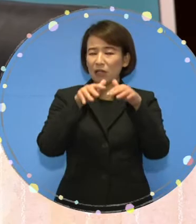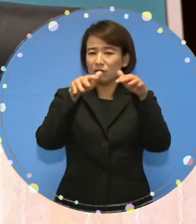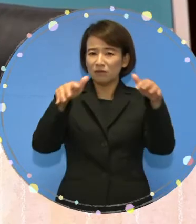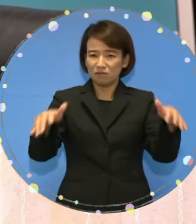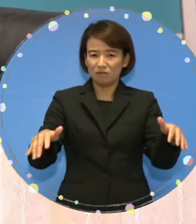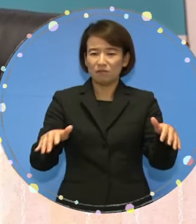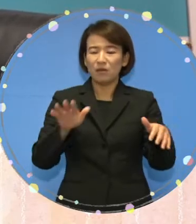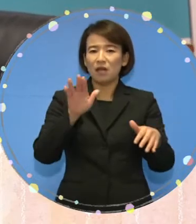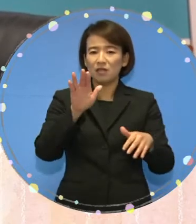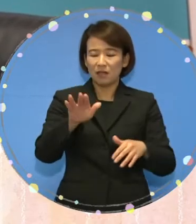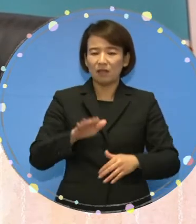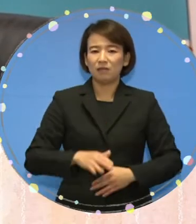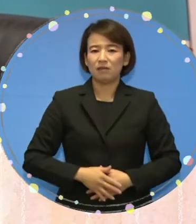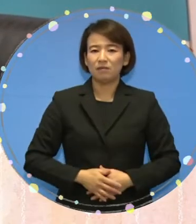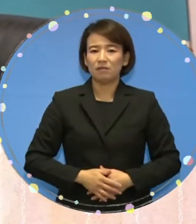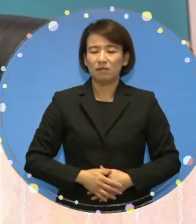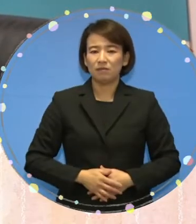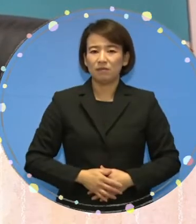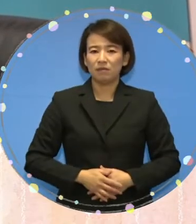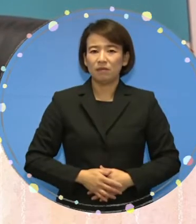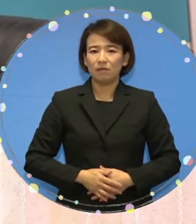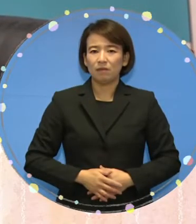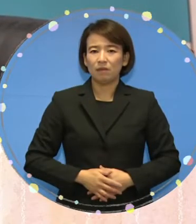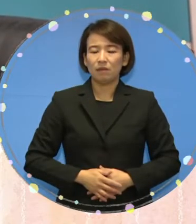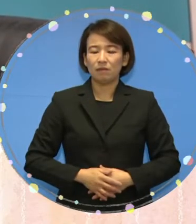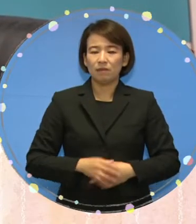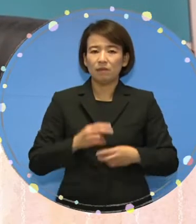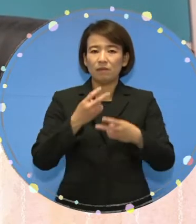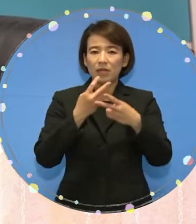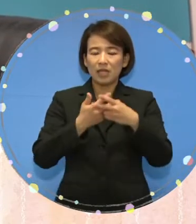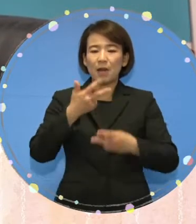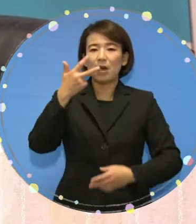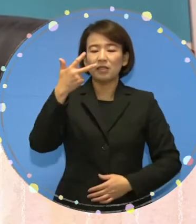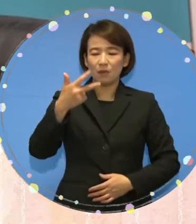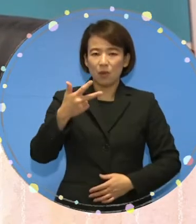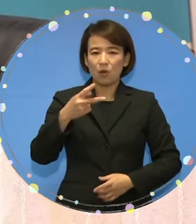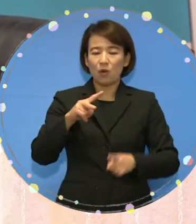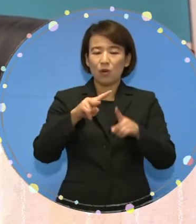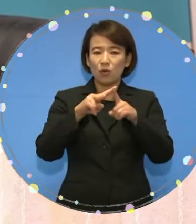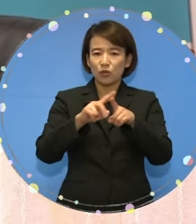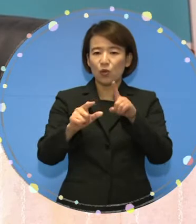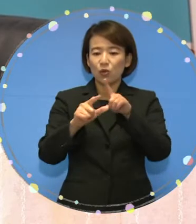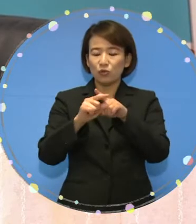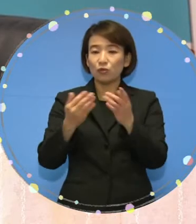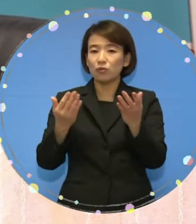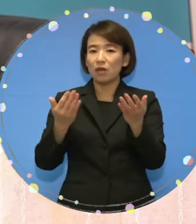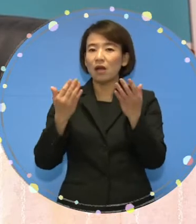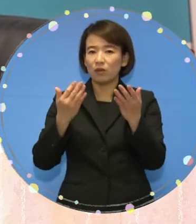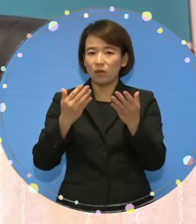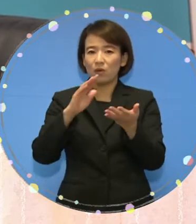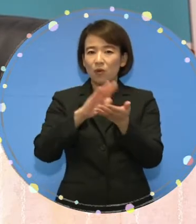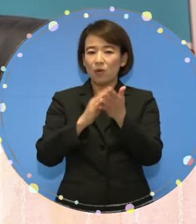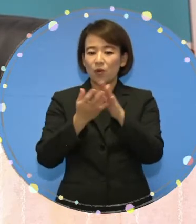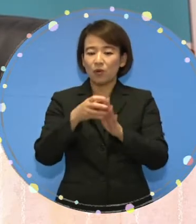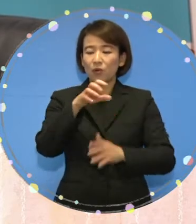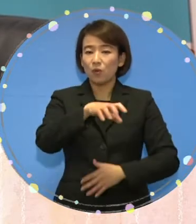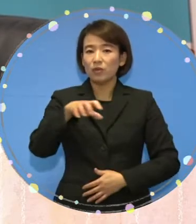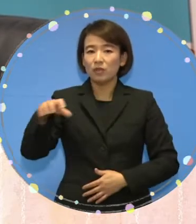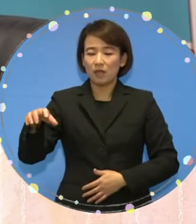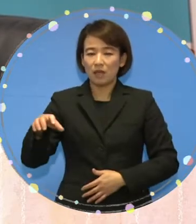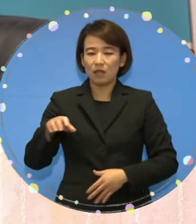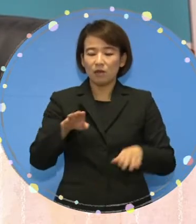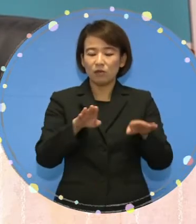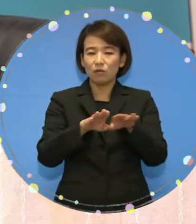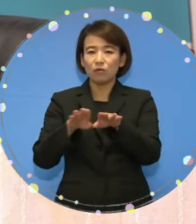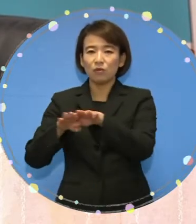猛威を振るった一年となりましたこうした中本紙におきましても小中学校や幼稚園の